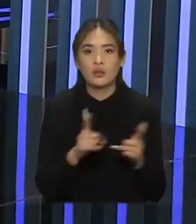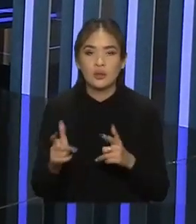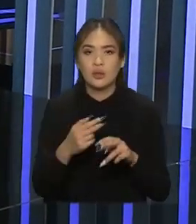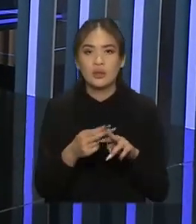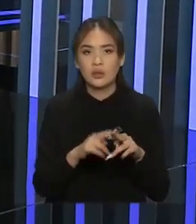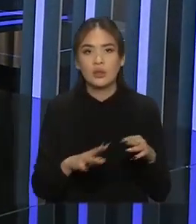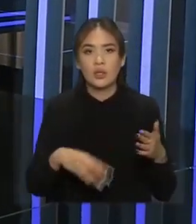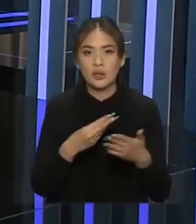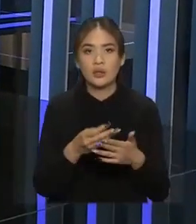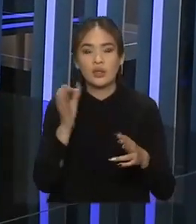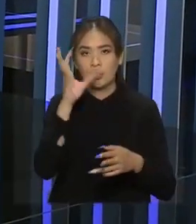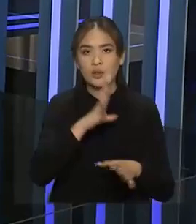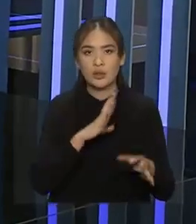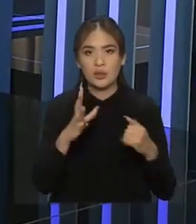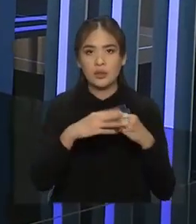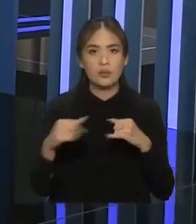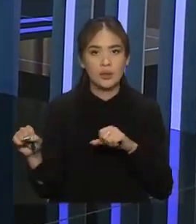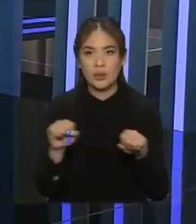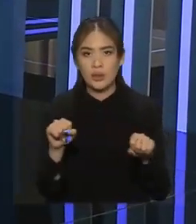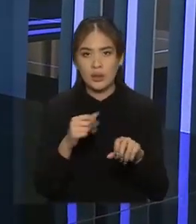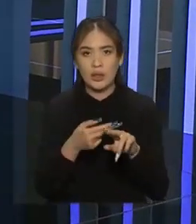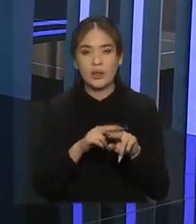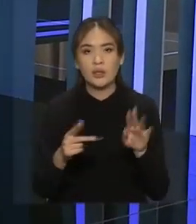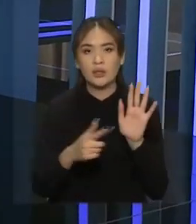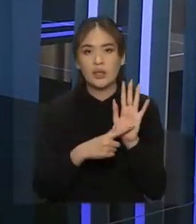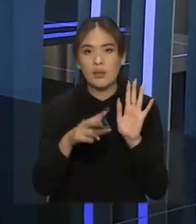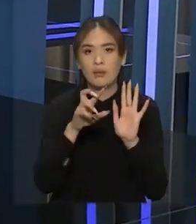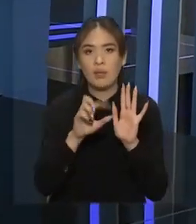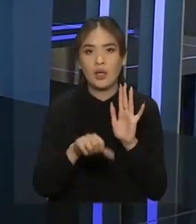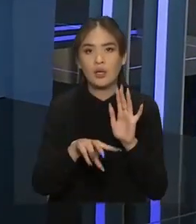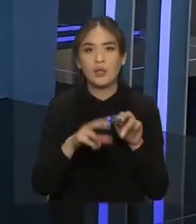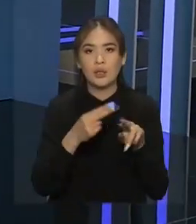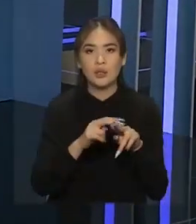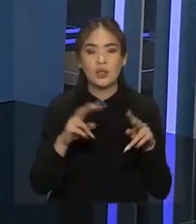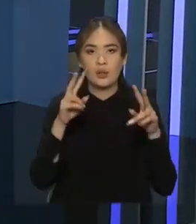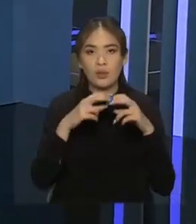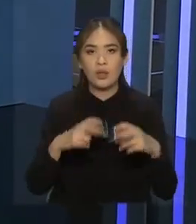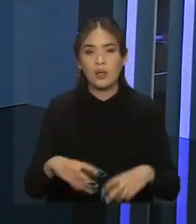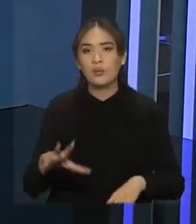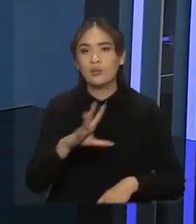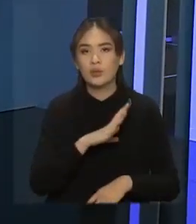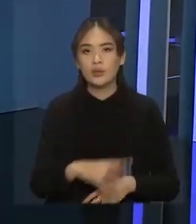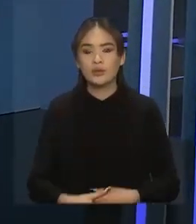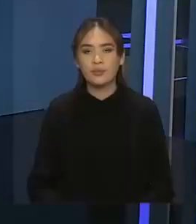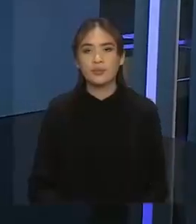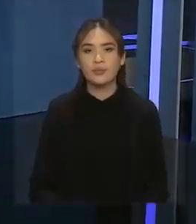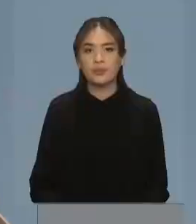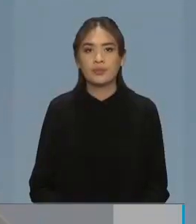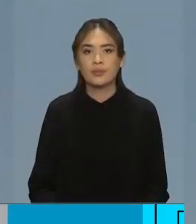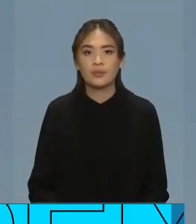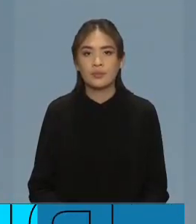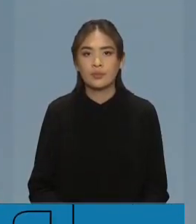сдаче имитировали землетрясения магнитудой 7 баллов за процессом следил Мой коллега шутин Саидов